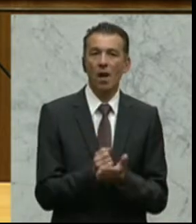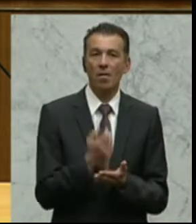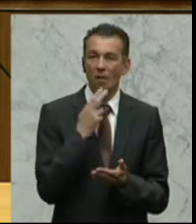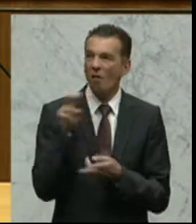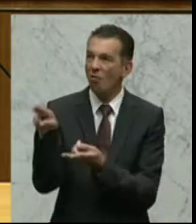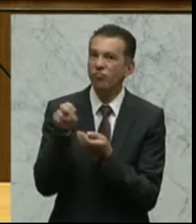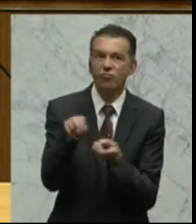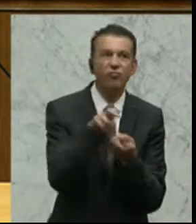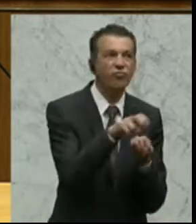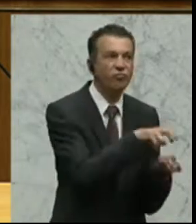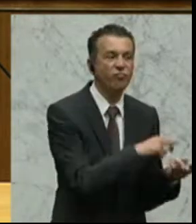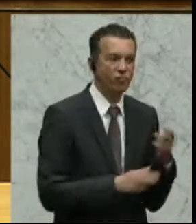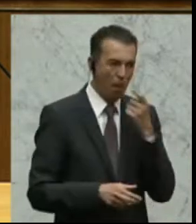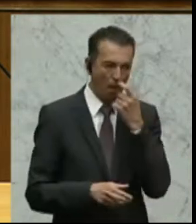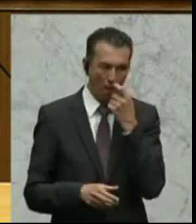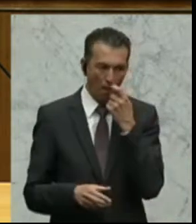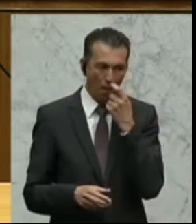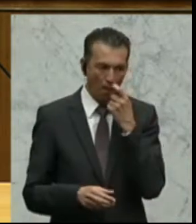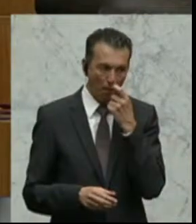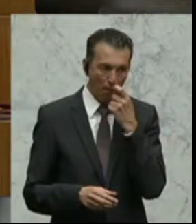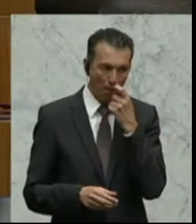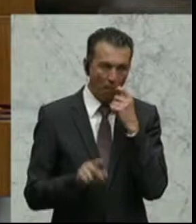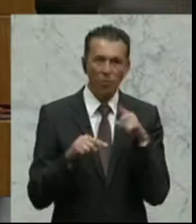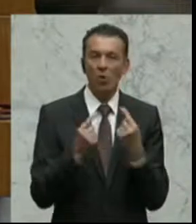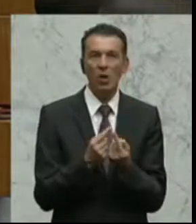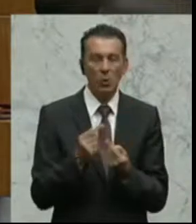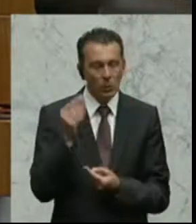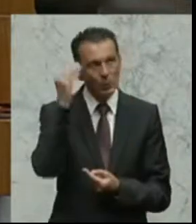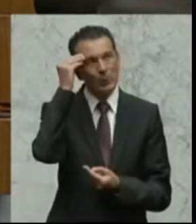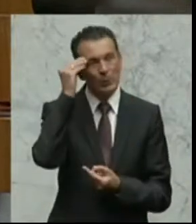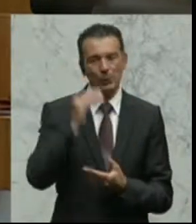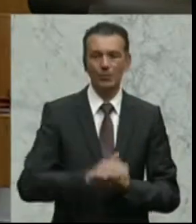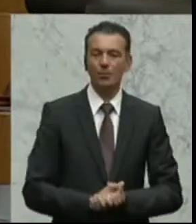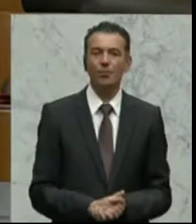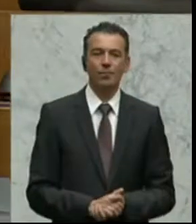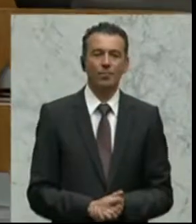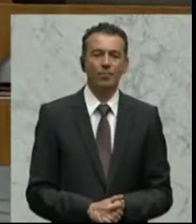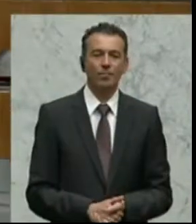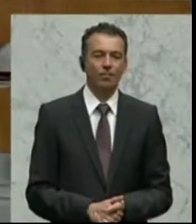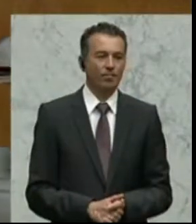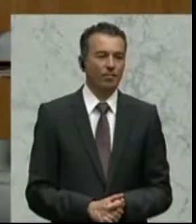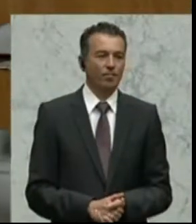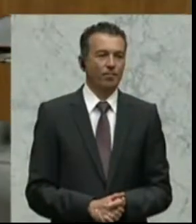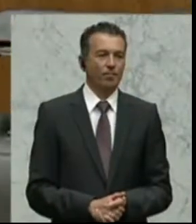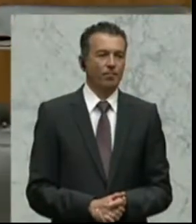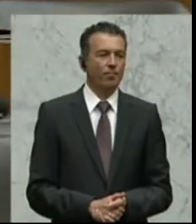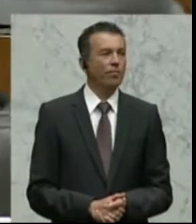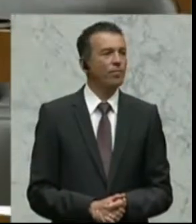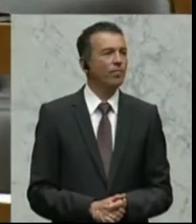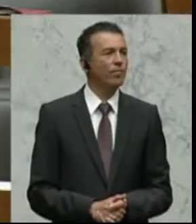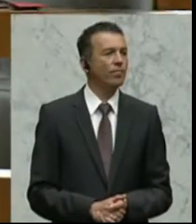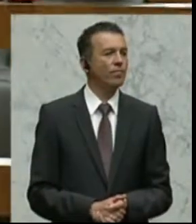das sollte uns im Hinterkopf zumindest präsent bleiben. Ich möchte